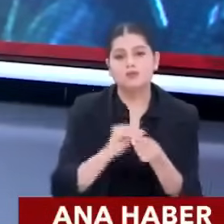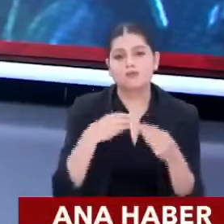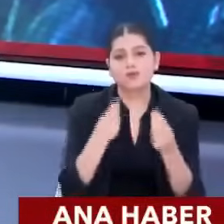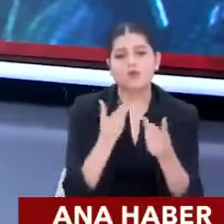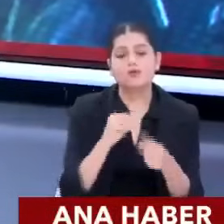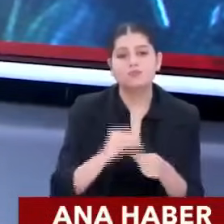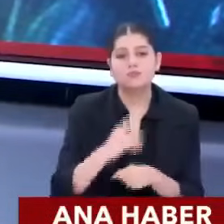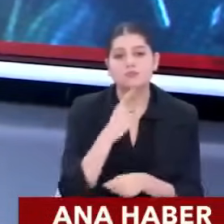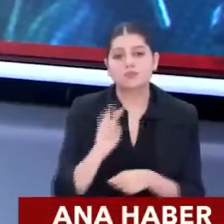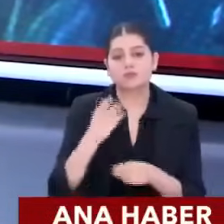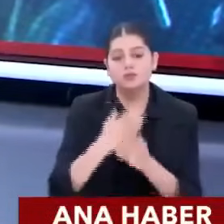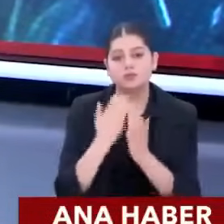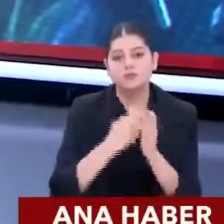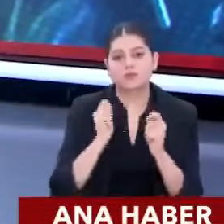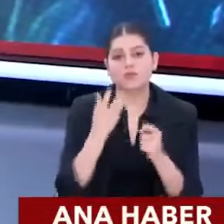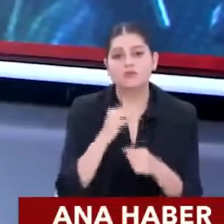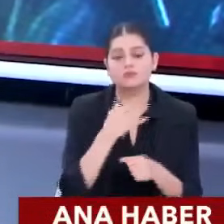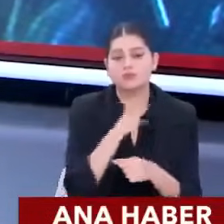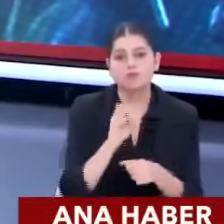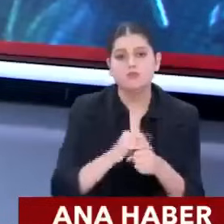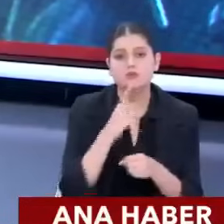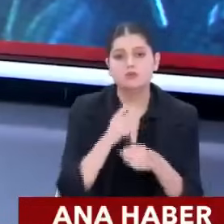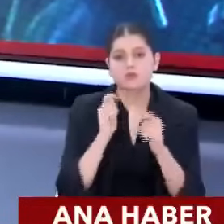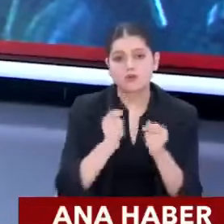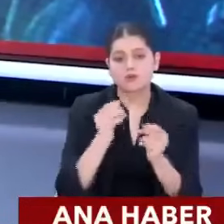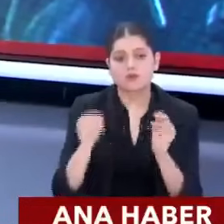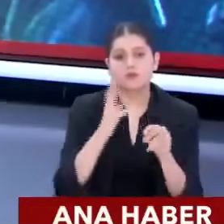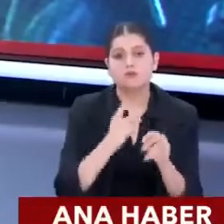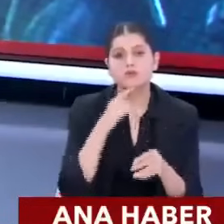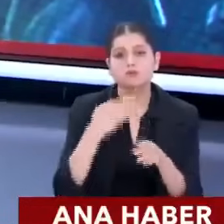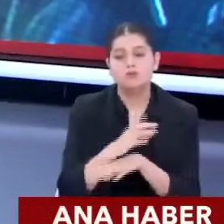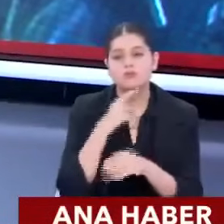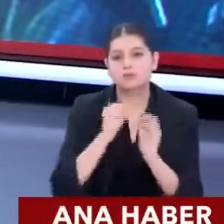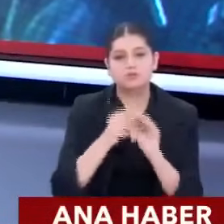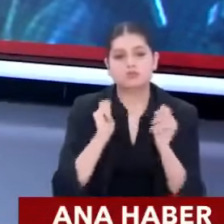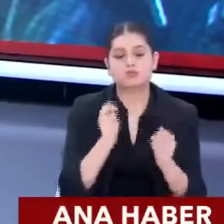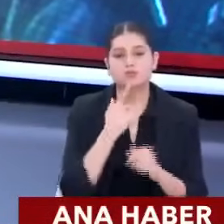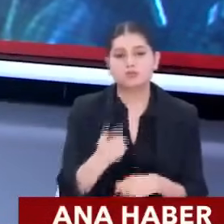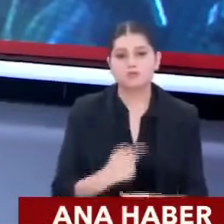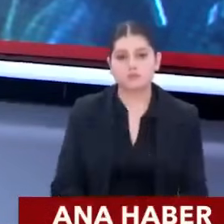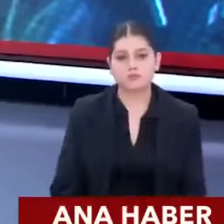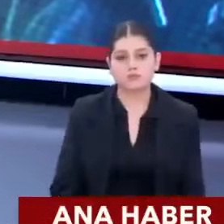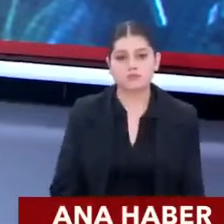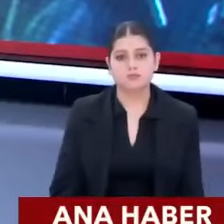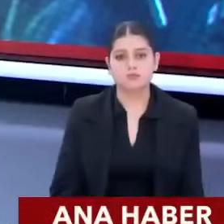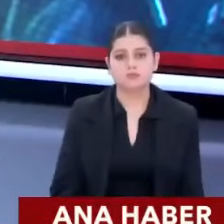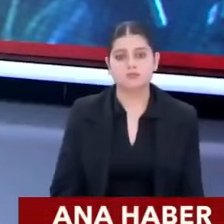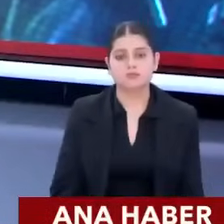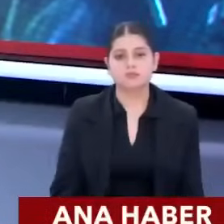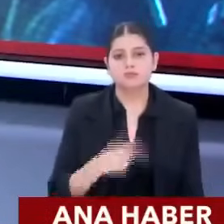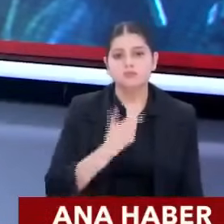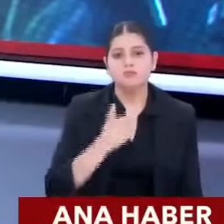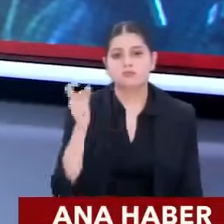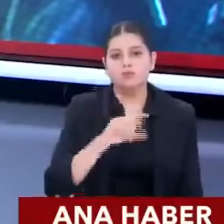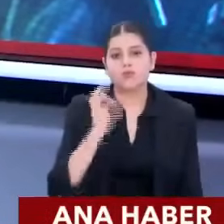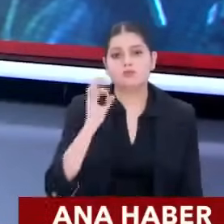Maaşlar verilemez mi Yani bu imkanlar zorlamazdım bilmiyorum bence zorlanmalı çünkü gerçekten geçim çok zor Yani şu anda biz Eylül